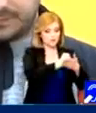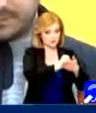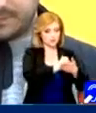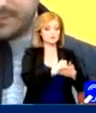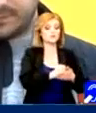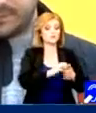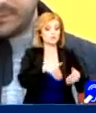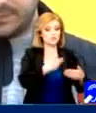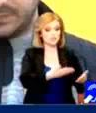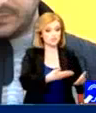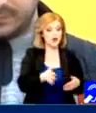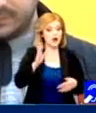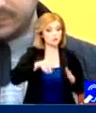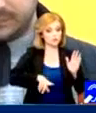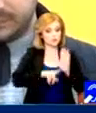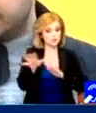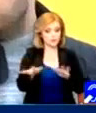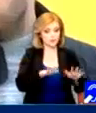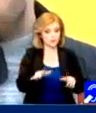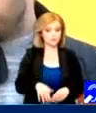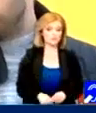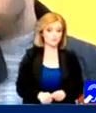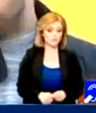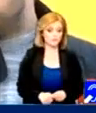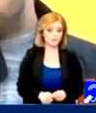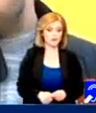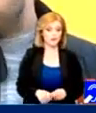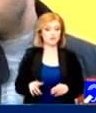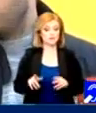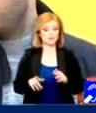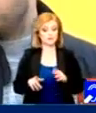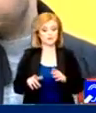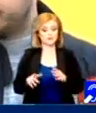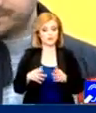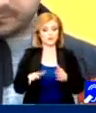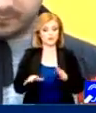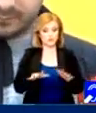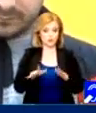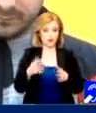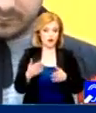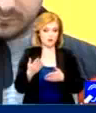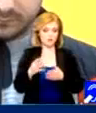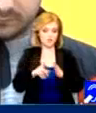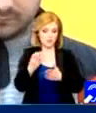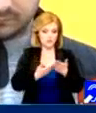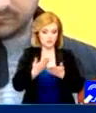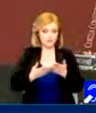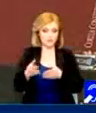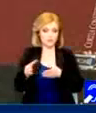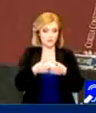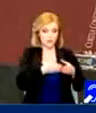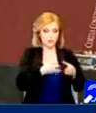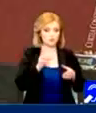Parlamentului, atunci se va începe procedura de consultare a fracțiunilor cu înaintarea ulterioară a candidaturii la